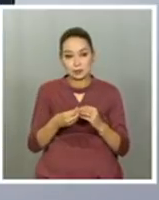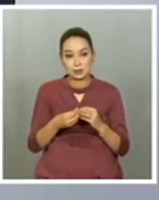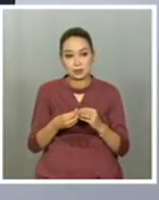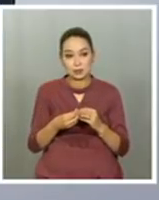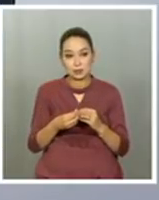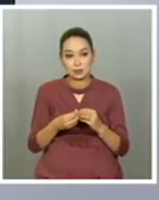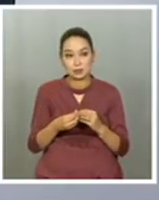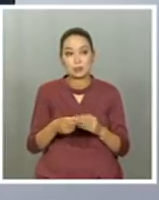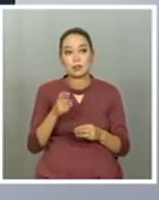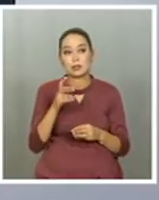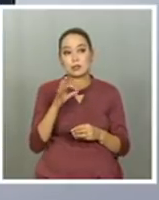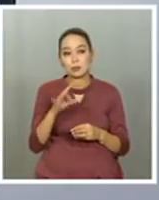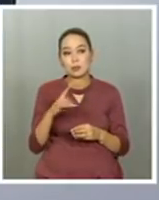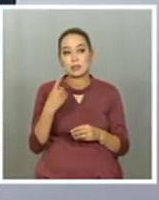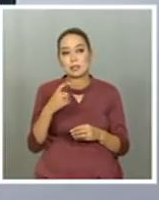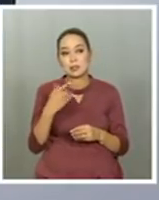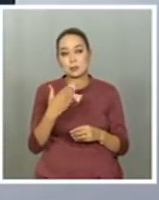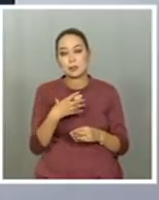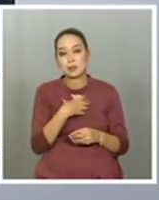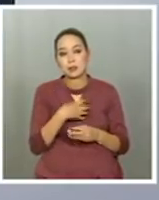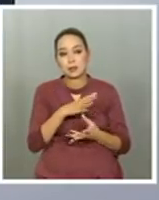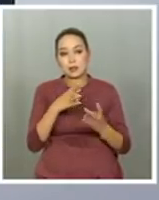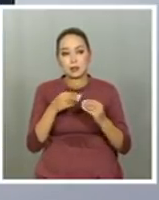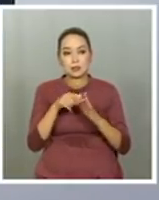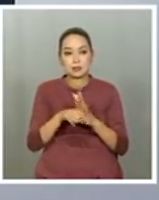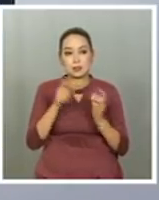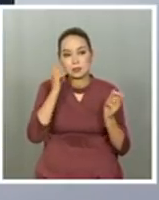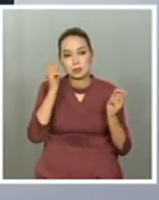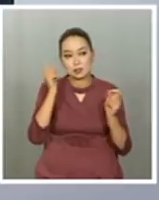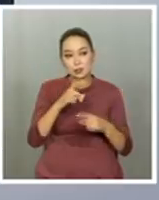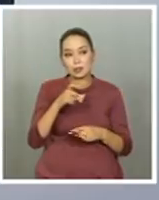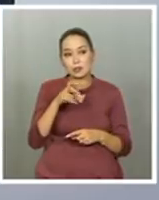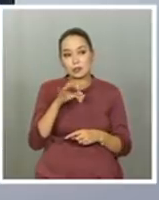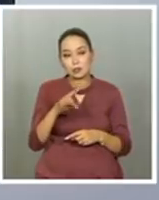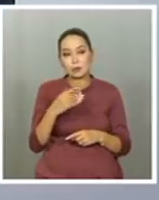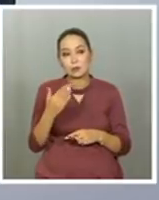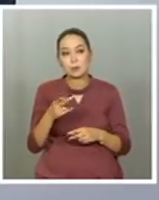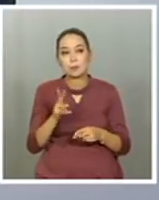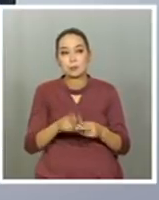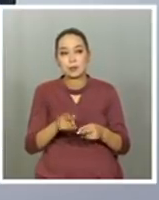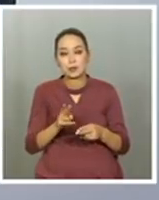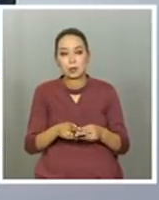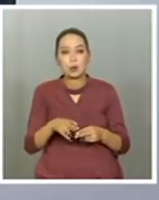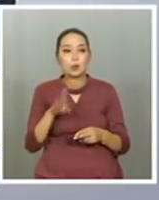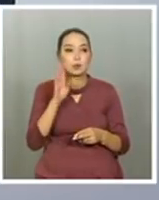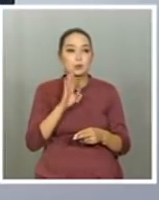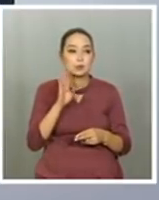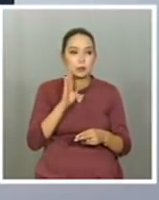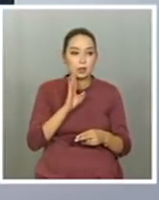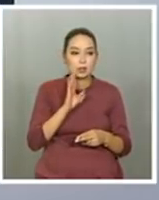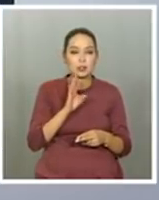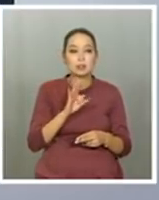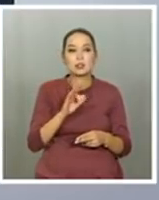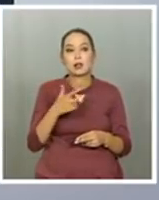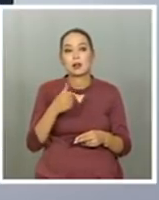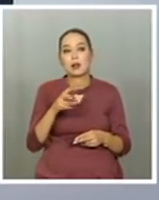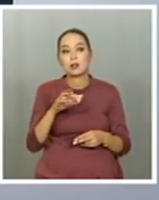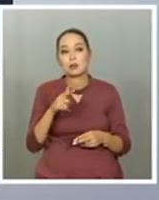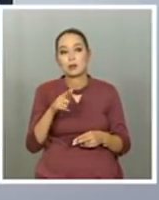қорытындыласақ, хлордың химиялық қасиетімен танысып, хлордың металдармен, сутекпен,